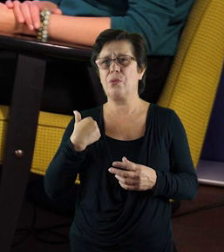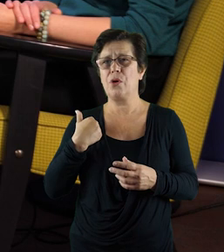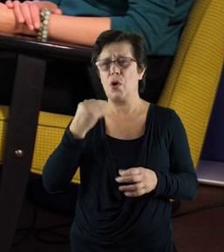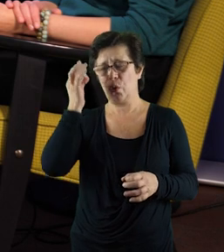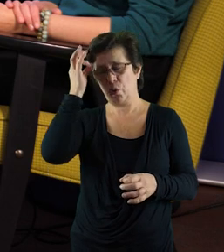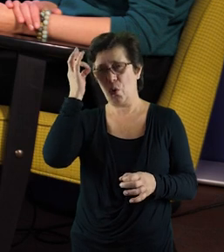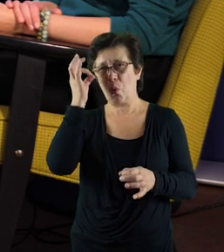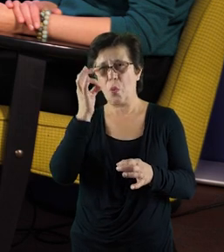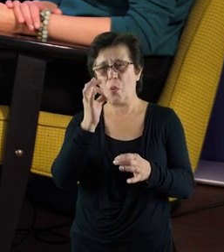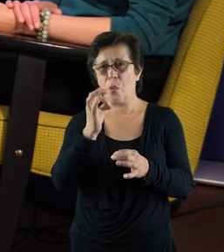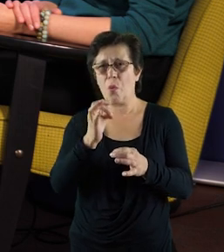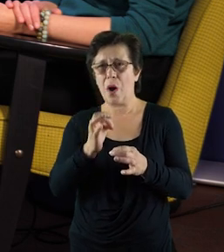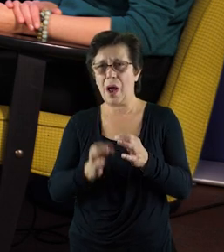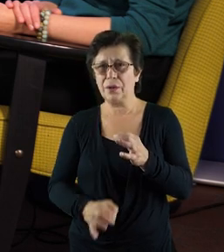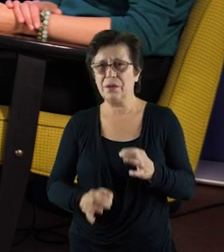konsekwentnym